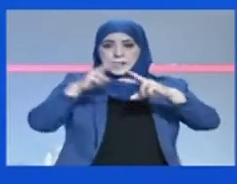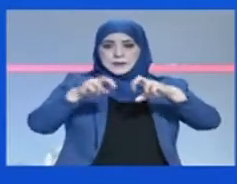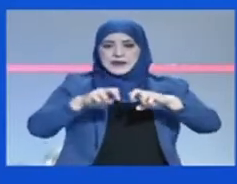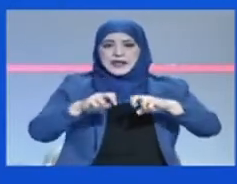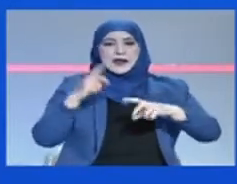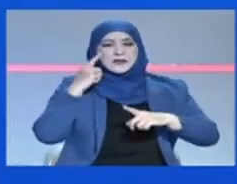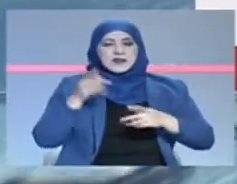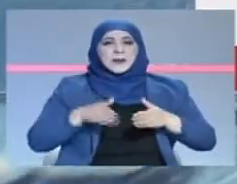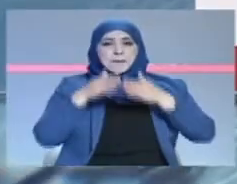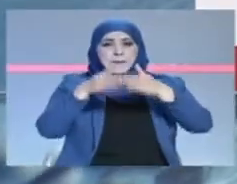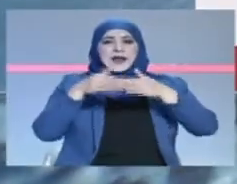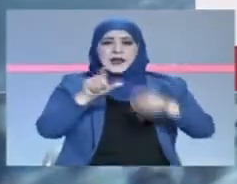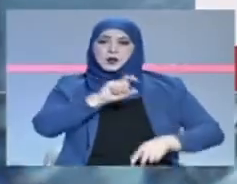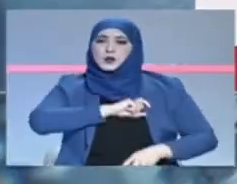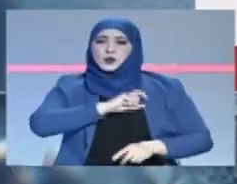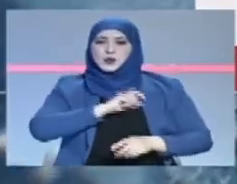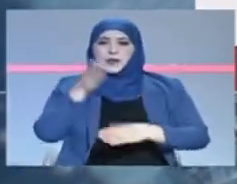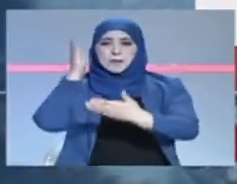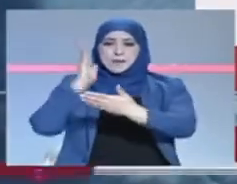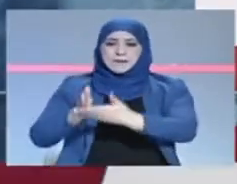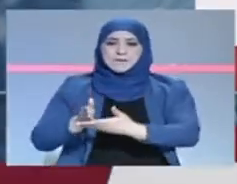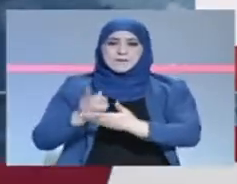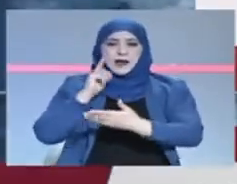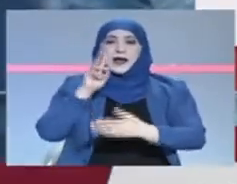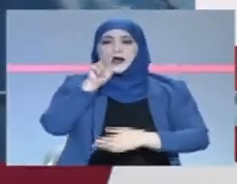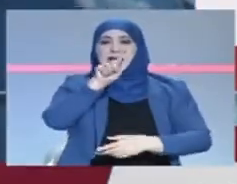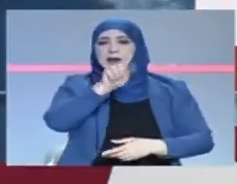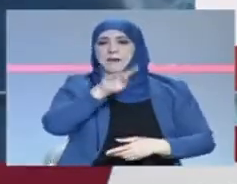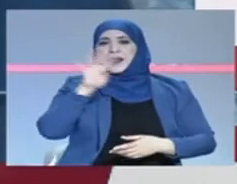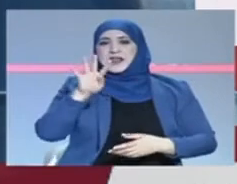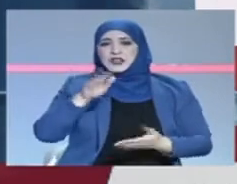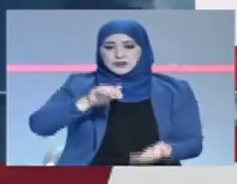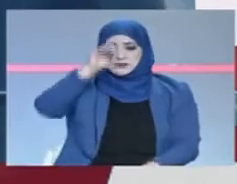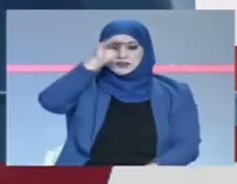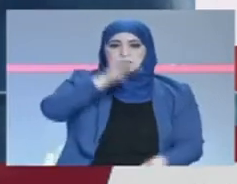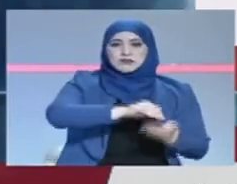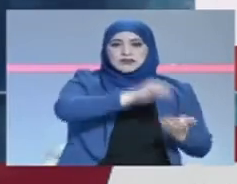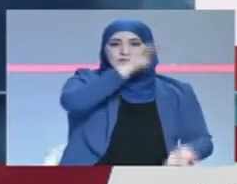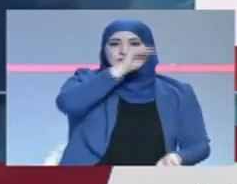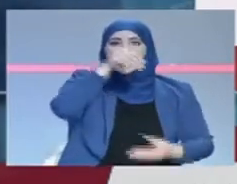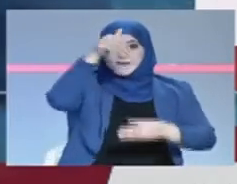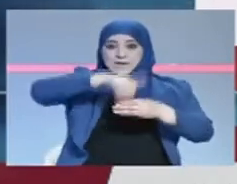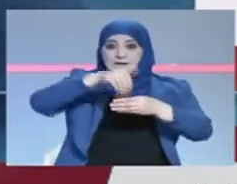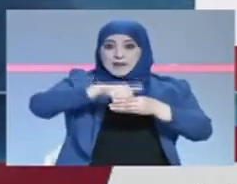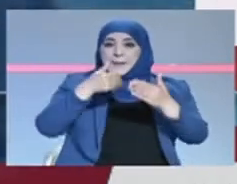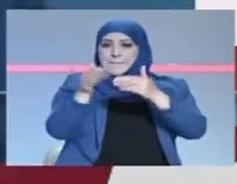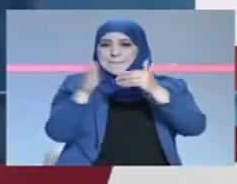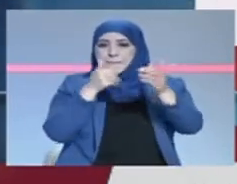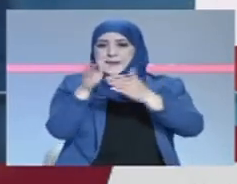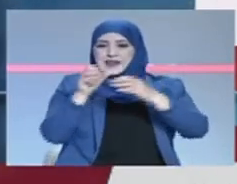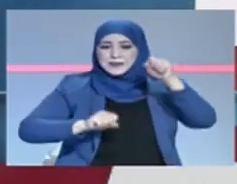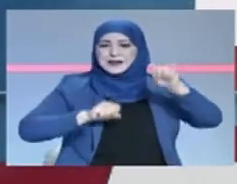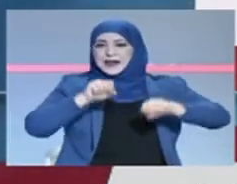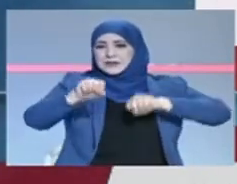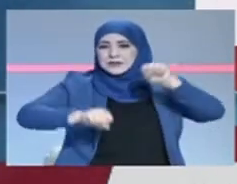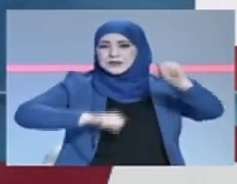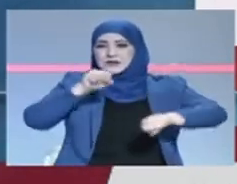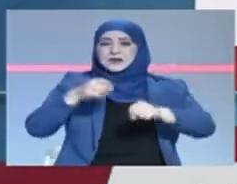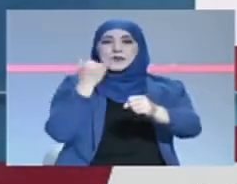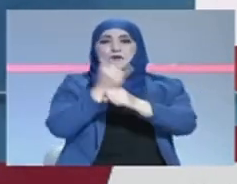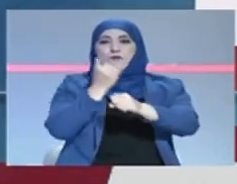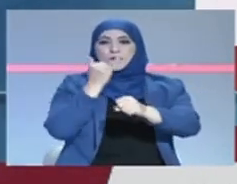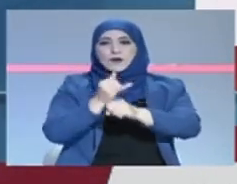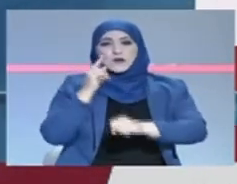أمس محاولة توريد 14 حاوية محملة بقطع غيار دراجات نارية مقلدة